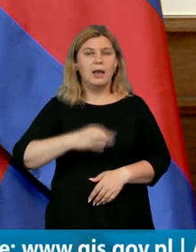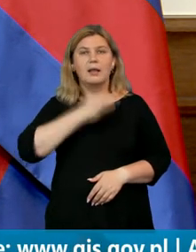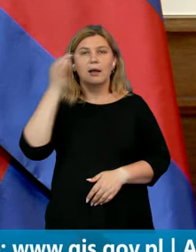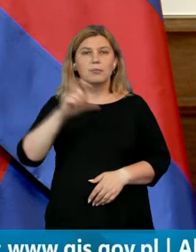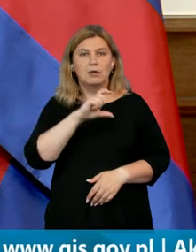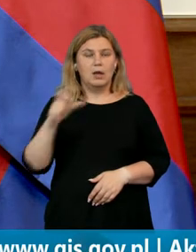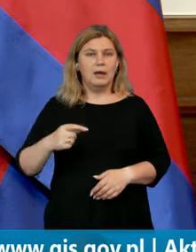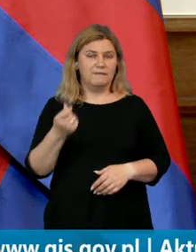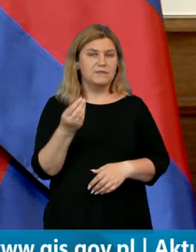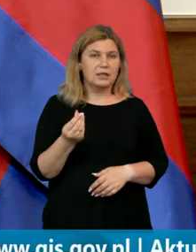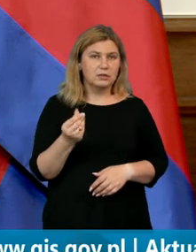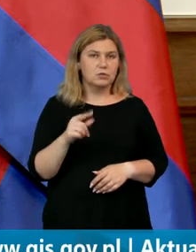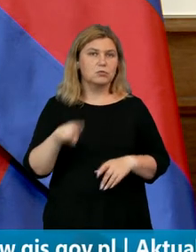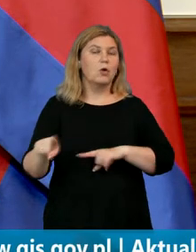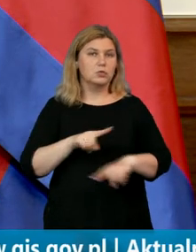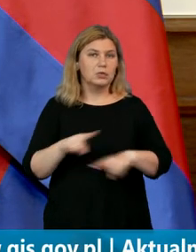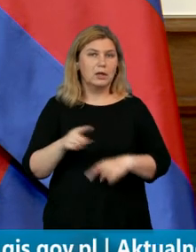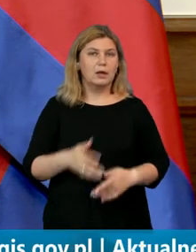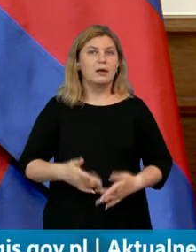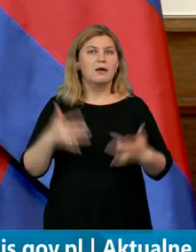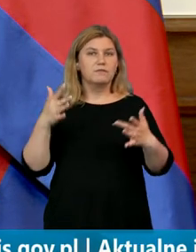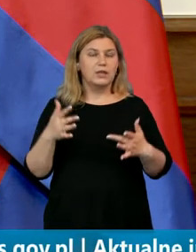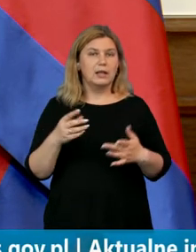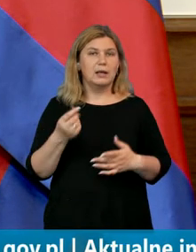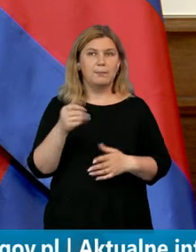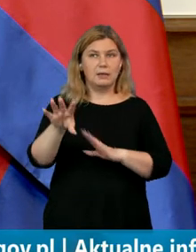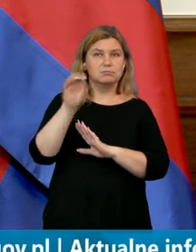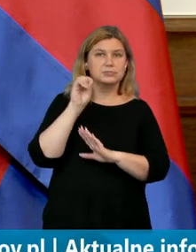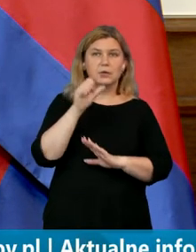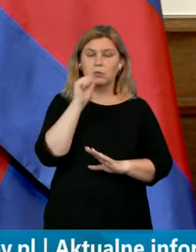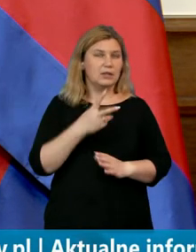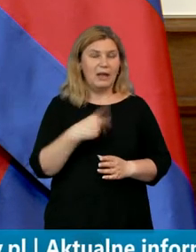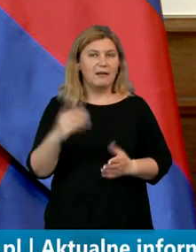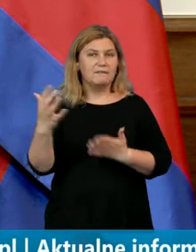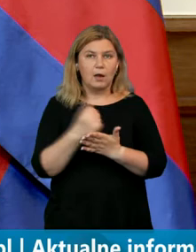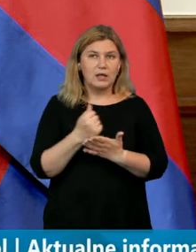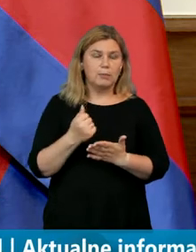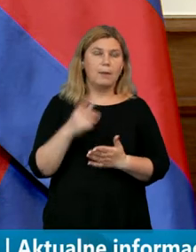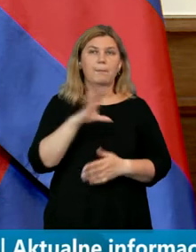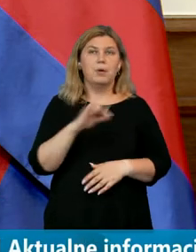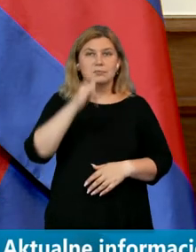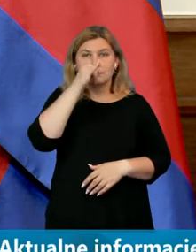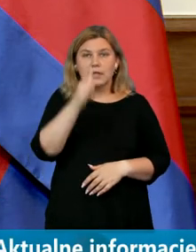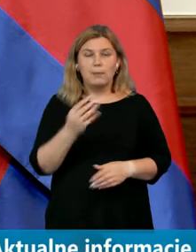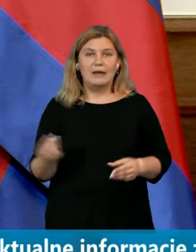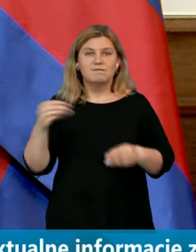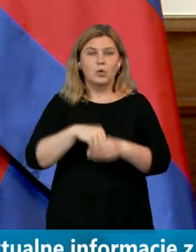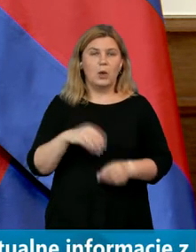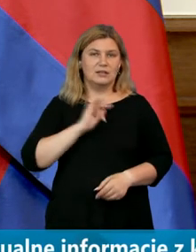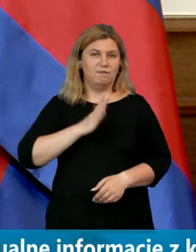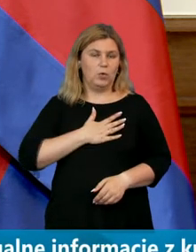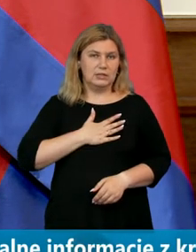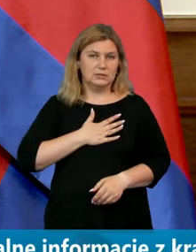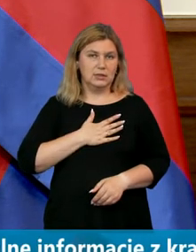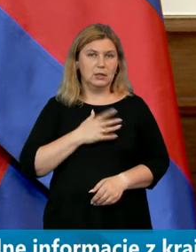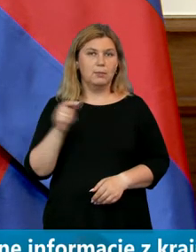widzenia finansowego, co też może oznaczać, że wielu powiele środków unijnych nie sięgniemy po prostu z uwagi na to, że nie będziemy w stanie zabezpieczyć wkładów własnych,